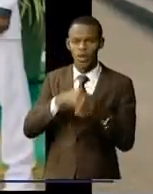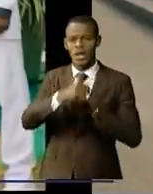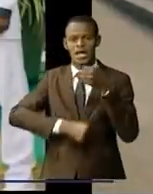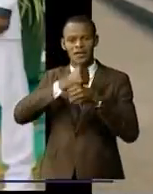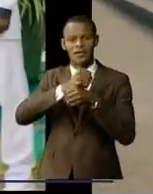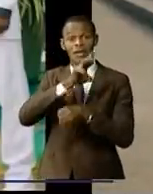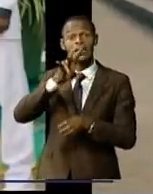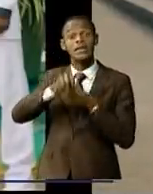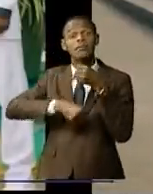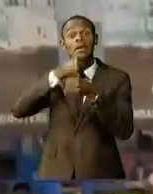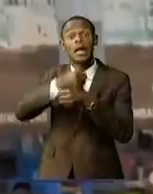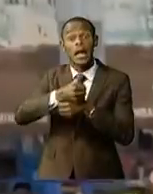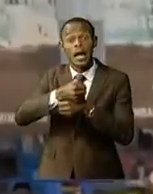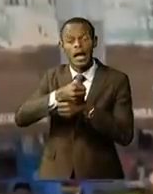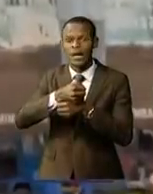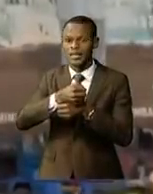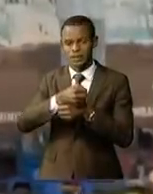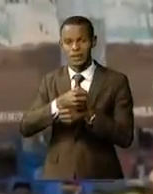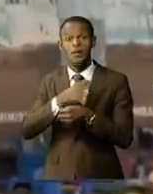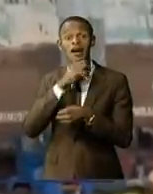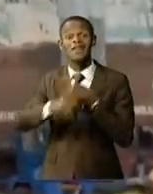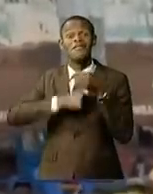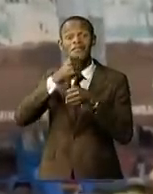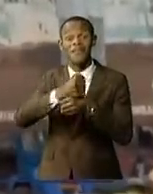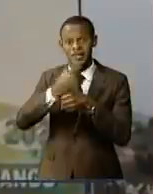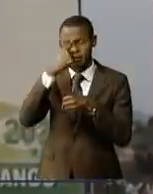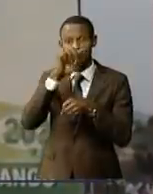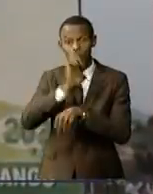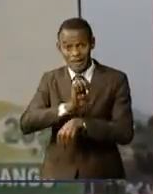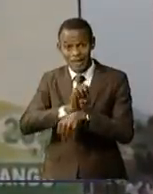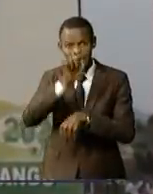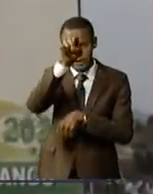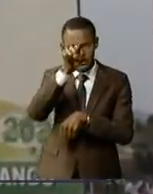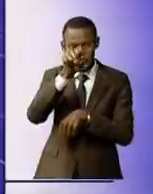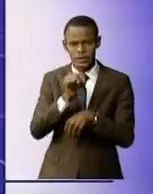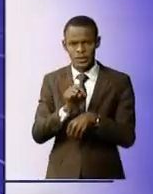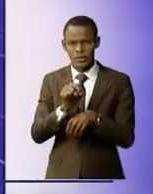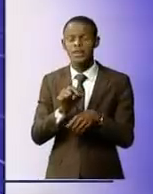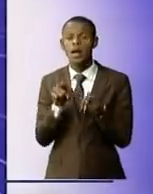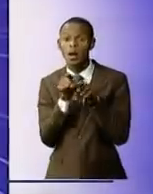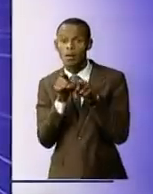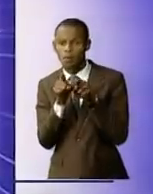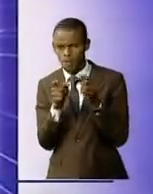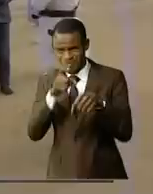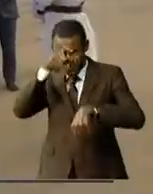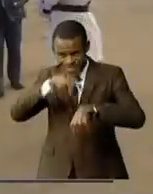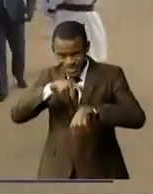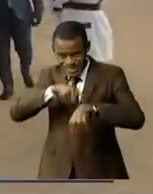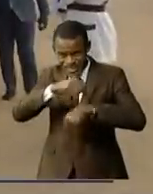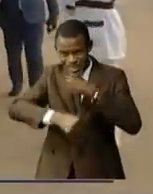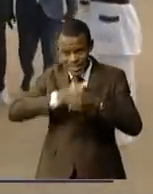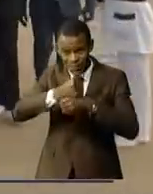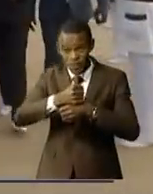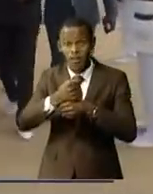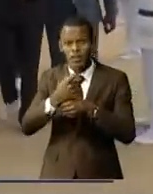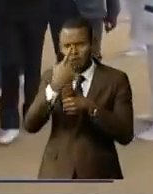kimbanguiste Simon Kimbangu Kiangani, mais également de la mort du fondateur de cette église, Simon Kimbangu. Le Premier ministre Jean-Michel Samalou